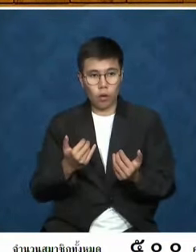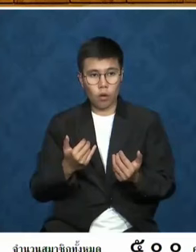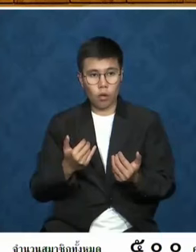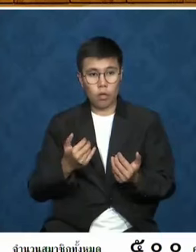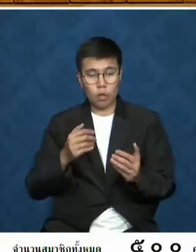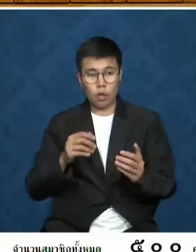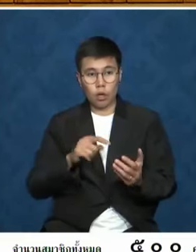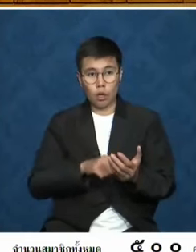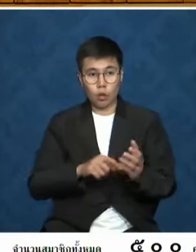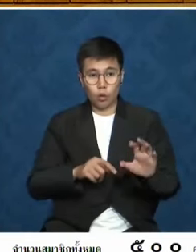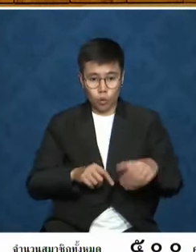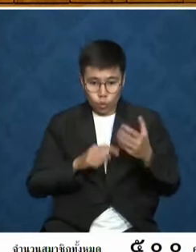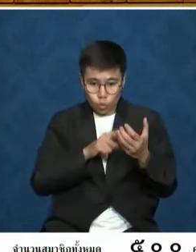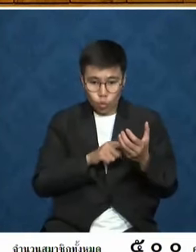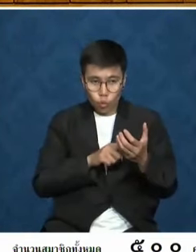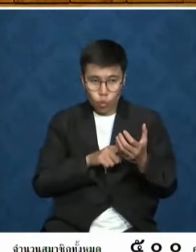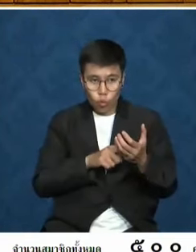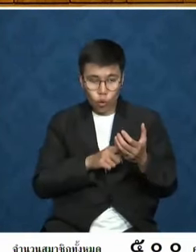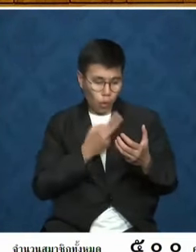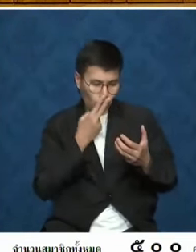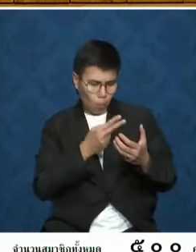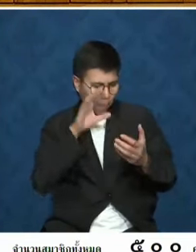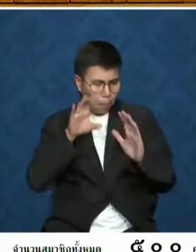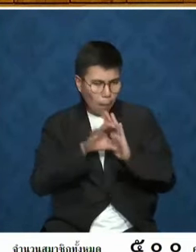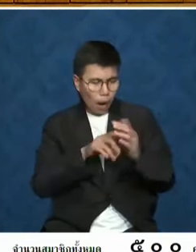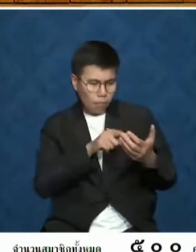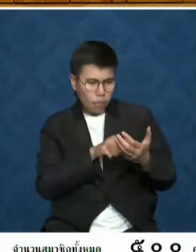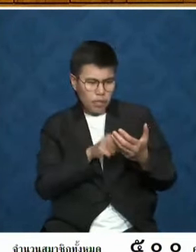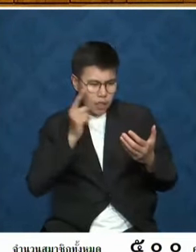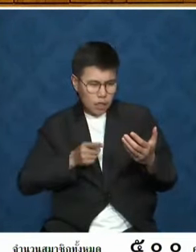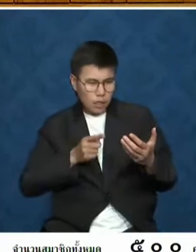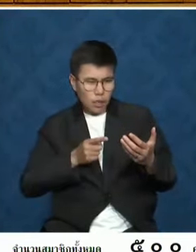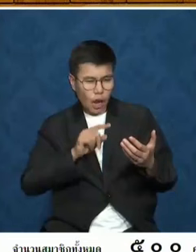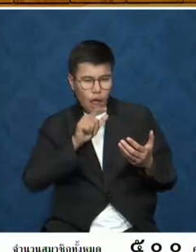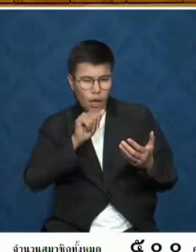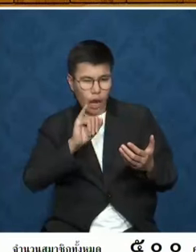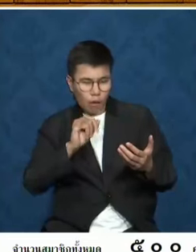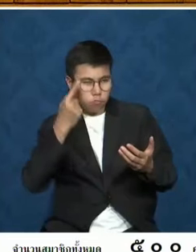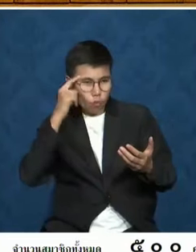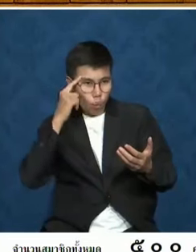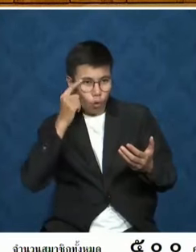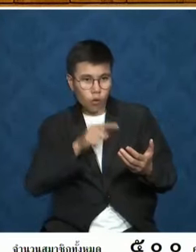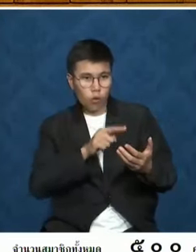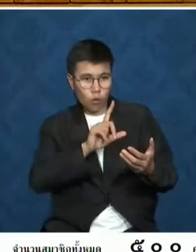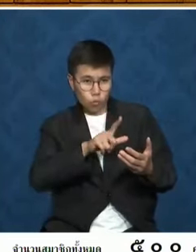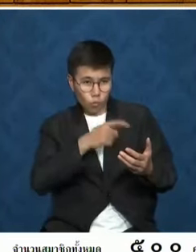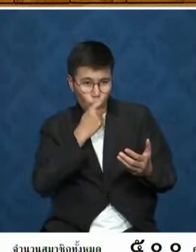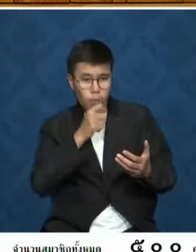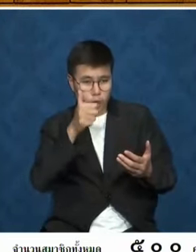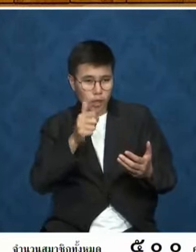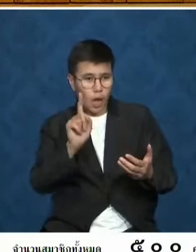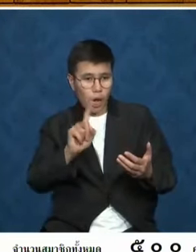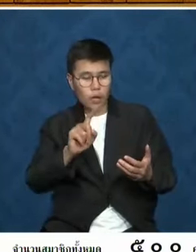มอถือเราเห็นรูปไม่รู้วเปรูป AI หอเปล่าคำตอบที่ตอบแล้วดีมาก